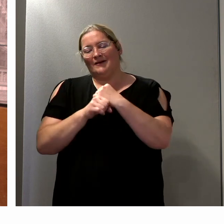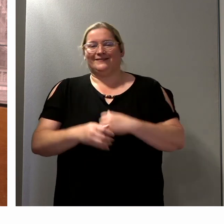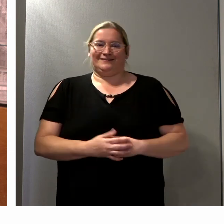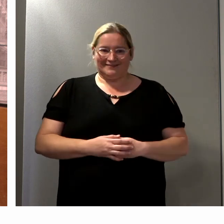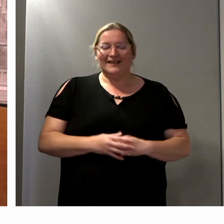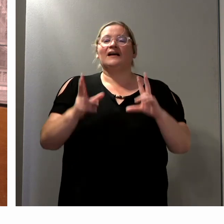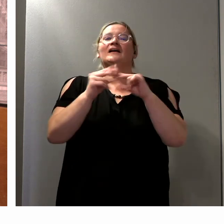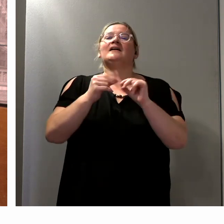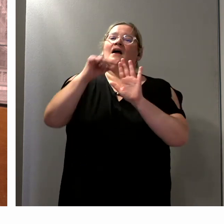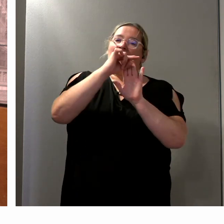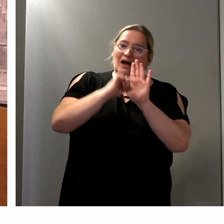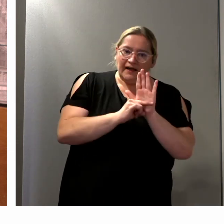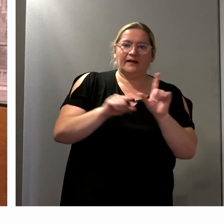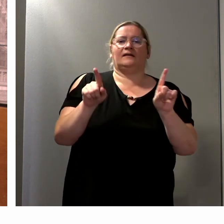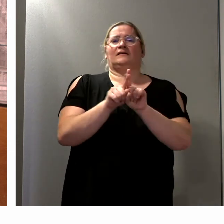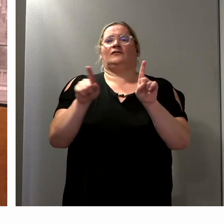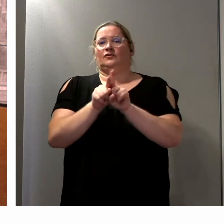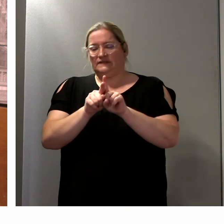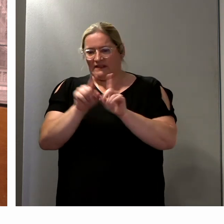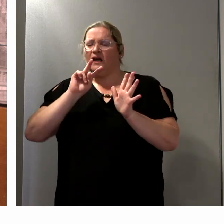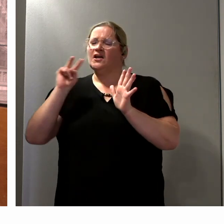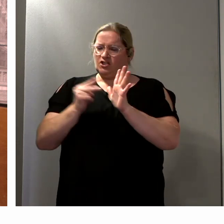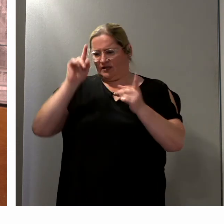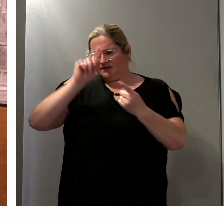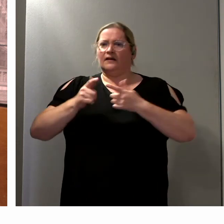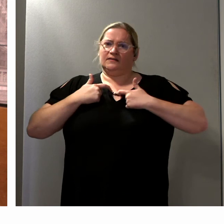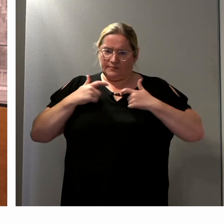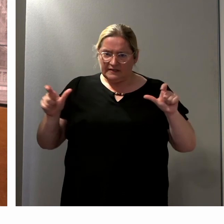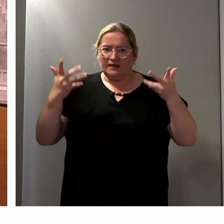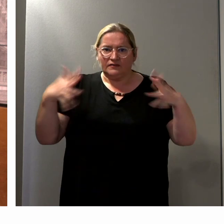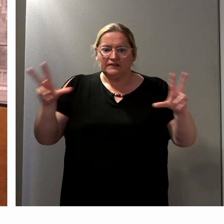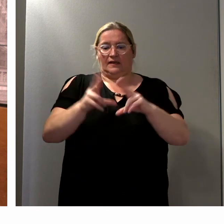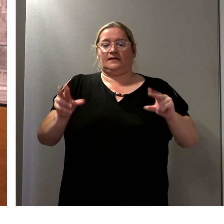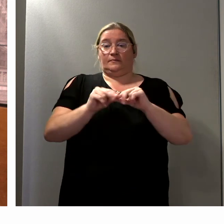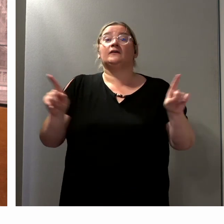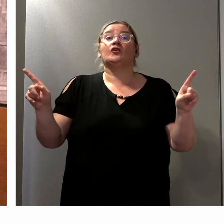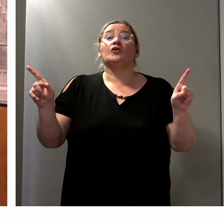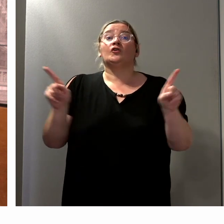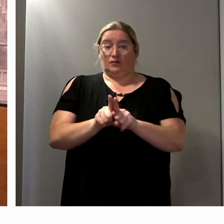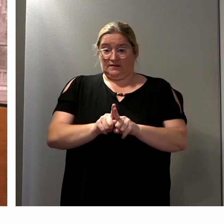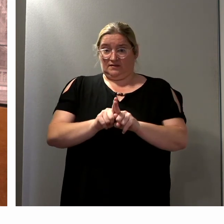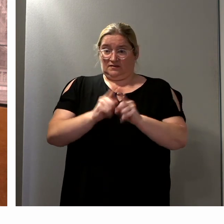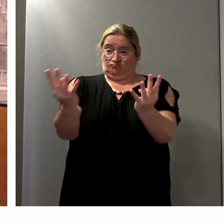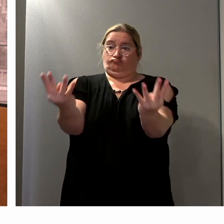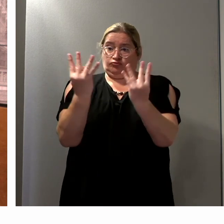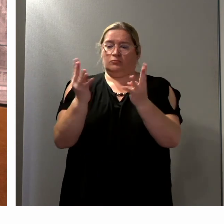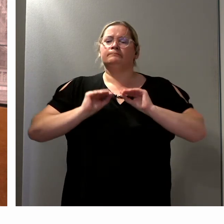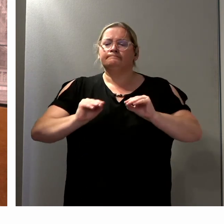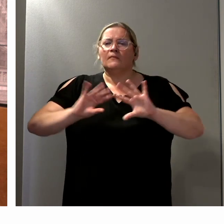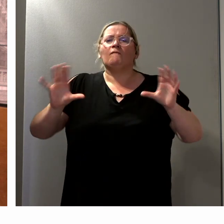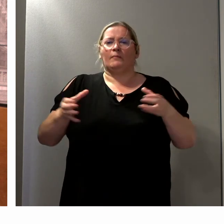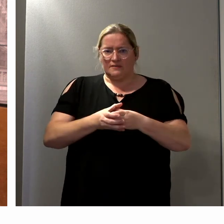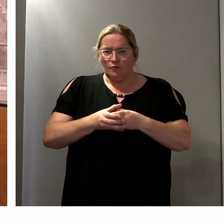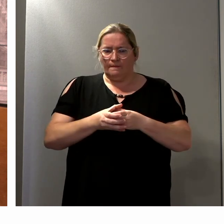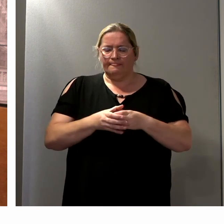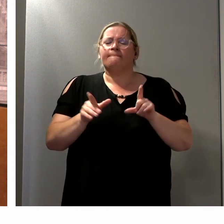coup des règles, de la création de la charte graphique, de la charte d'accessibilité, également de la partie formation qui a vocation à accompagner les agents.